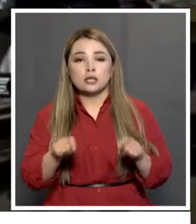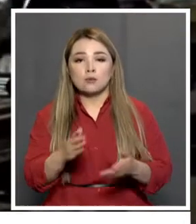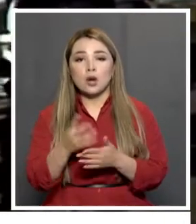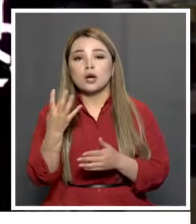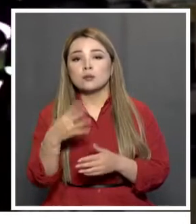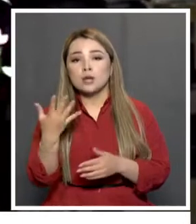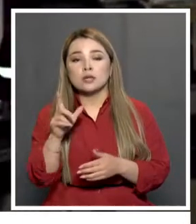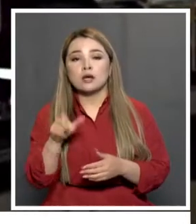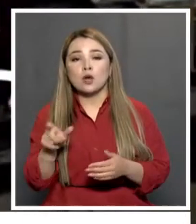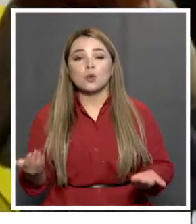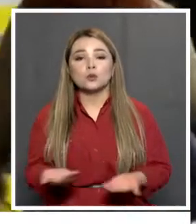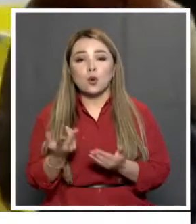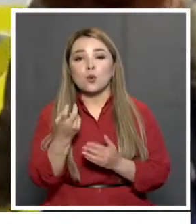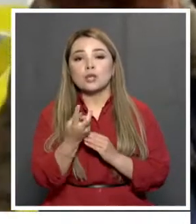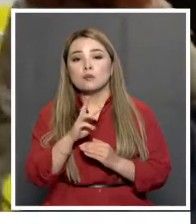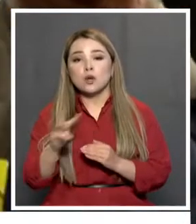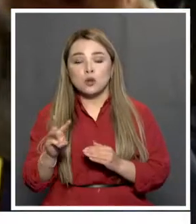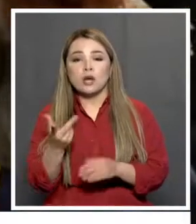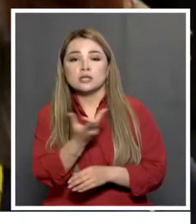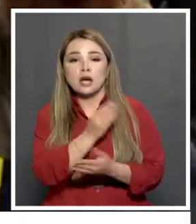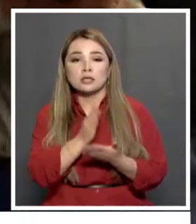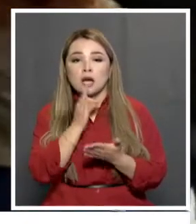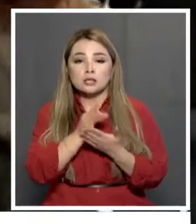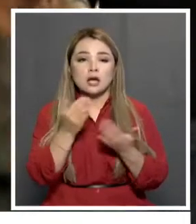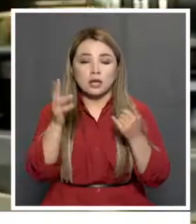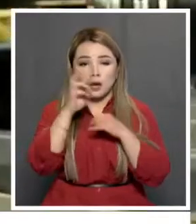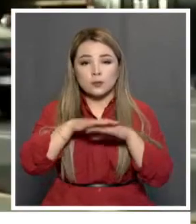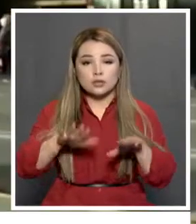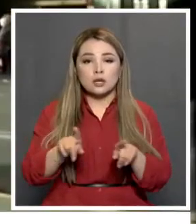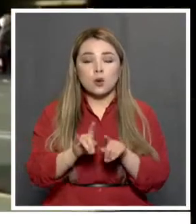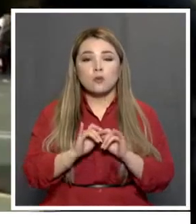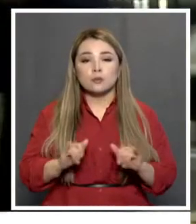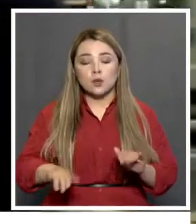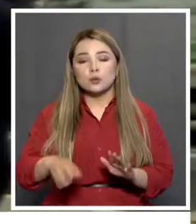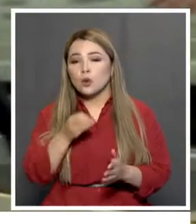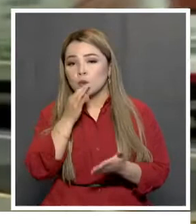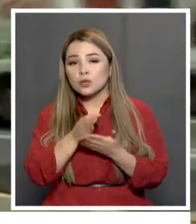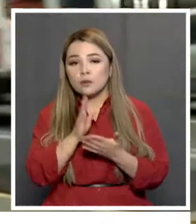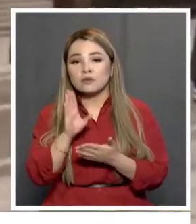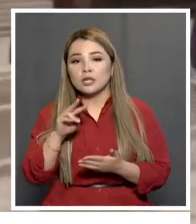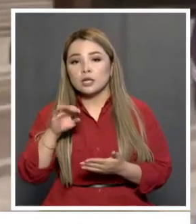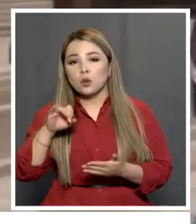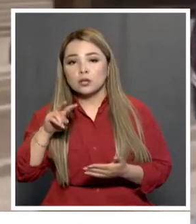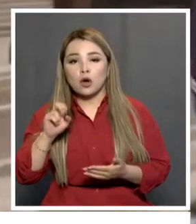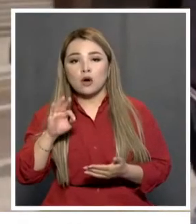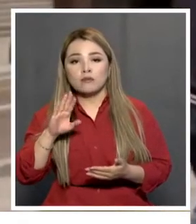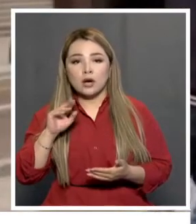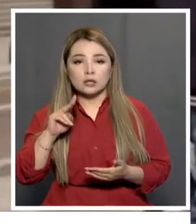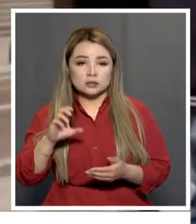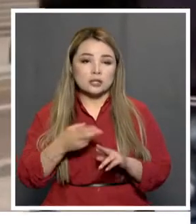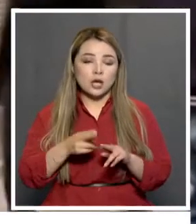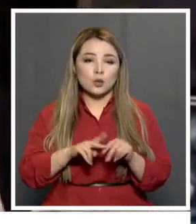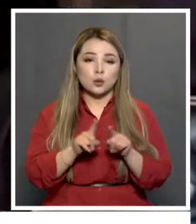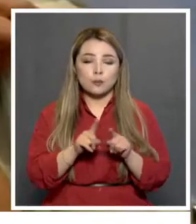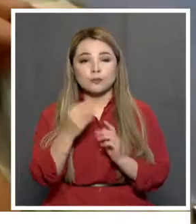12 миллионнан астамы екпе салдырған. Билік экономиканы жандандыру үшін науқан қарқын арттырып жатыр. Венесуэлаға COVAX бағдарламасы аясында